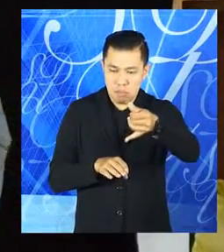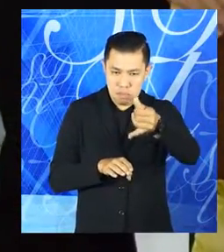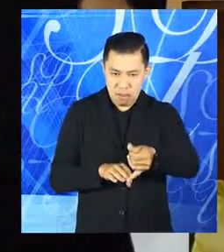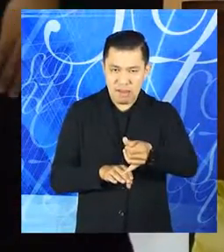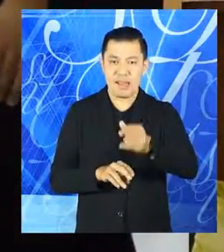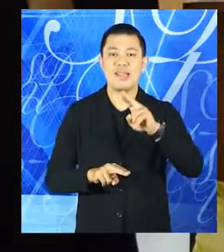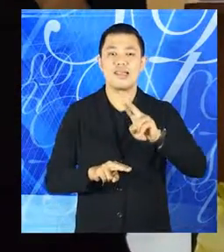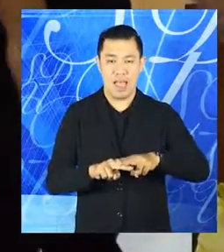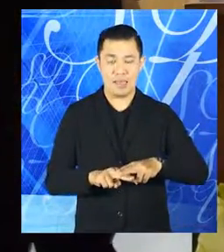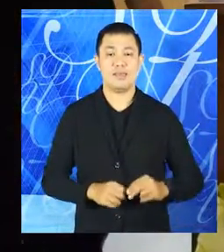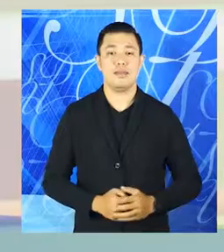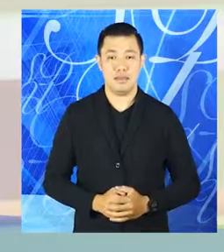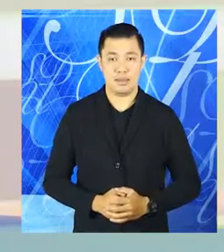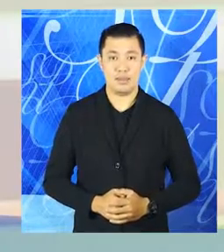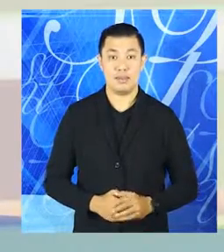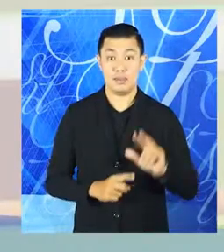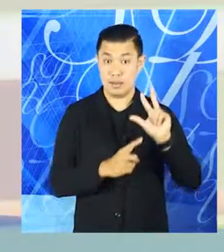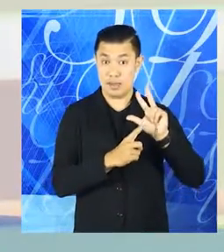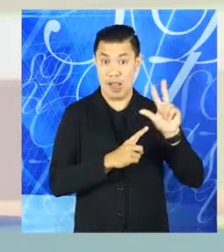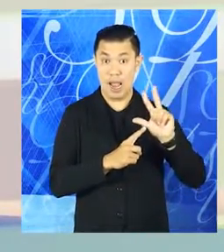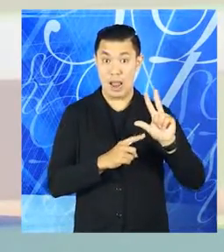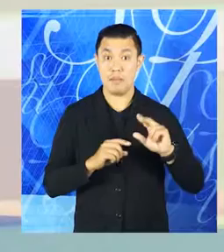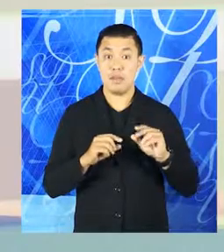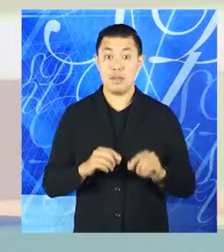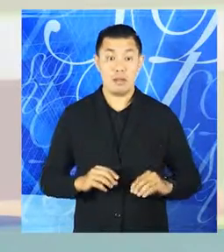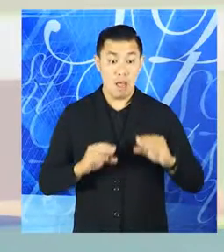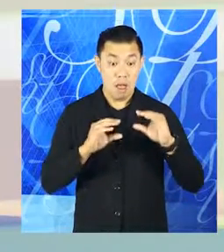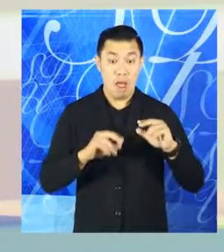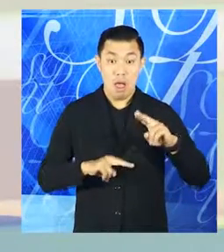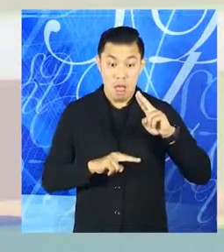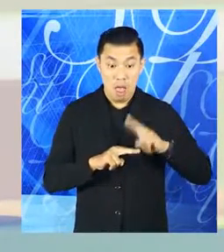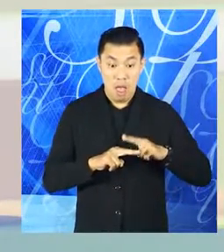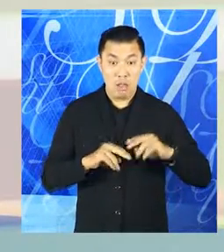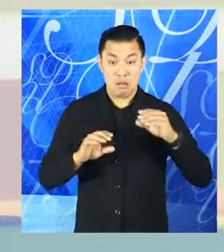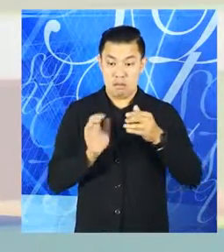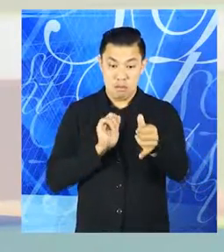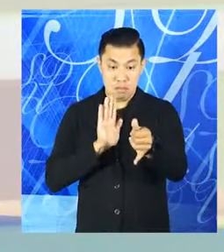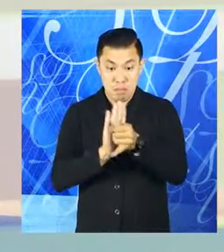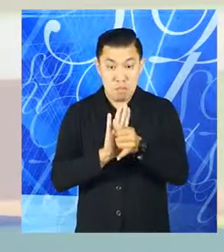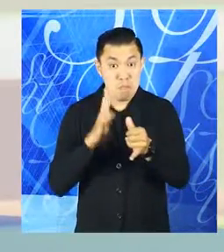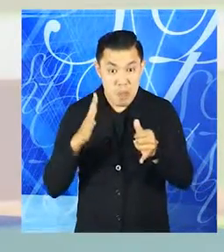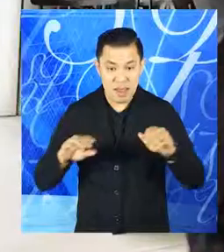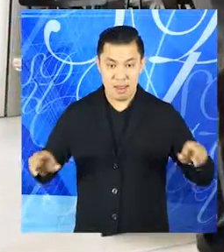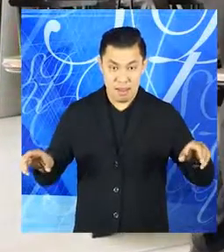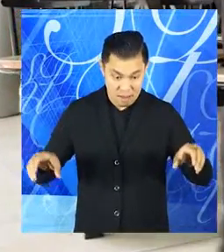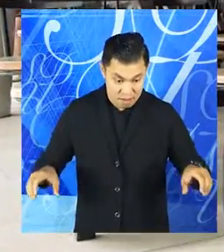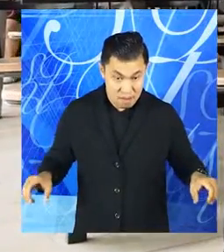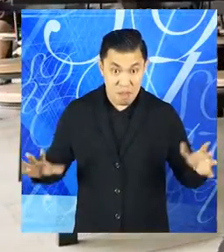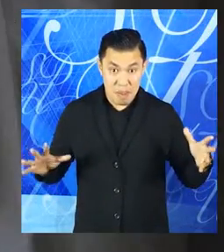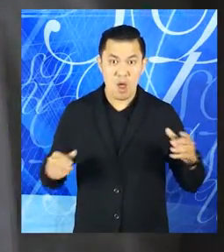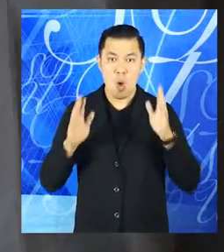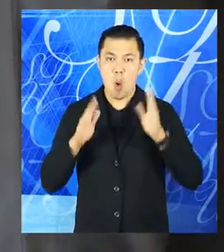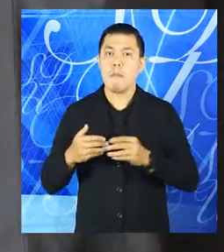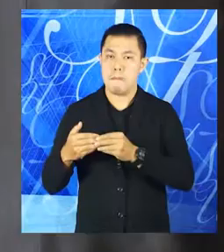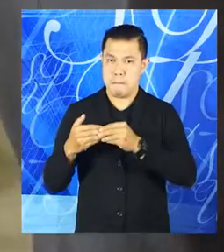นั่ง 3. เก้าอี้ซึ่งไม่มีทั้งที่เท้าแขนและพนักเก้าอี้ผู้นำท